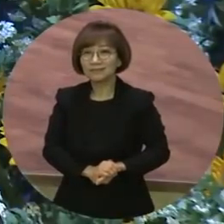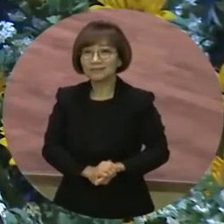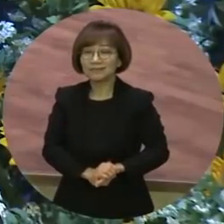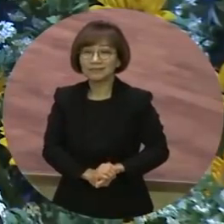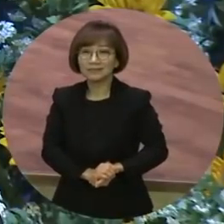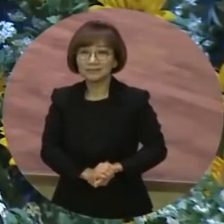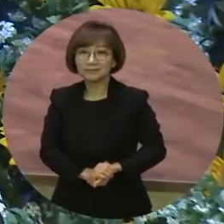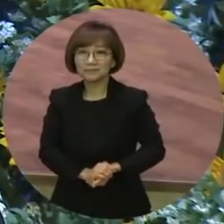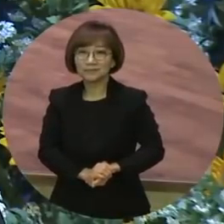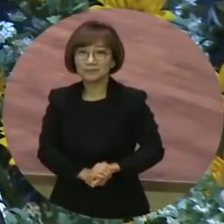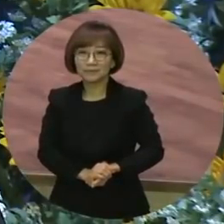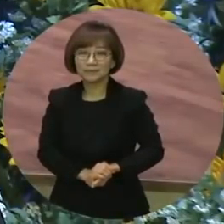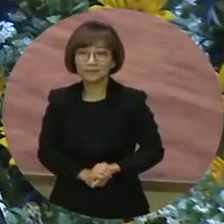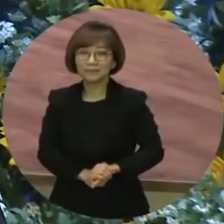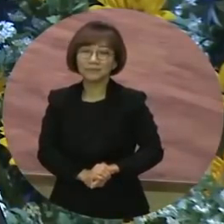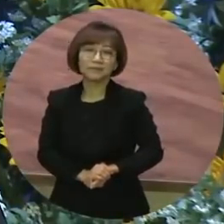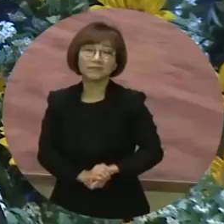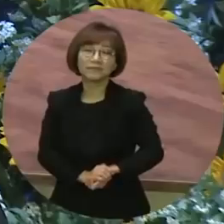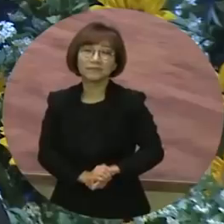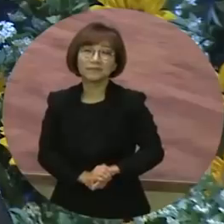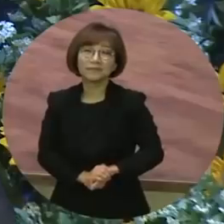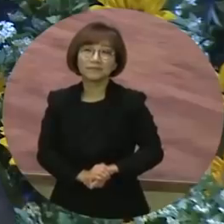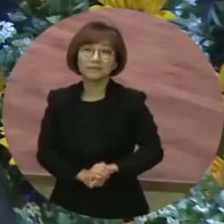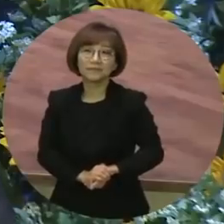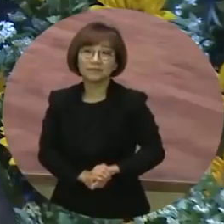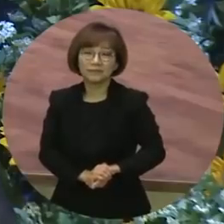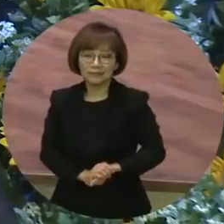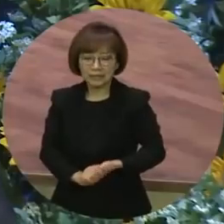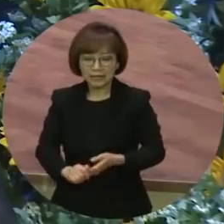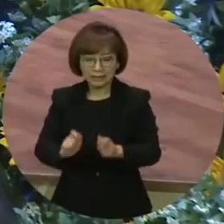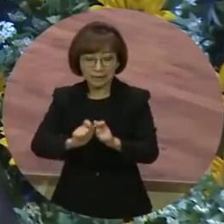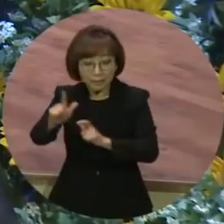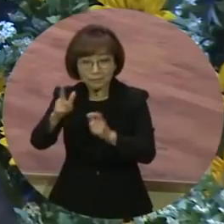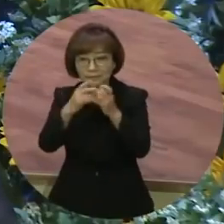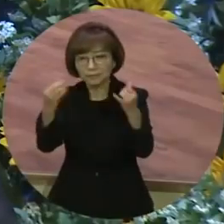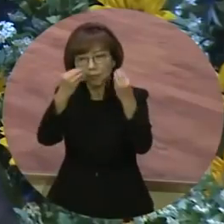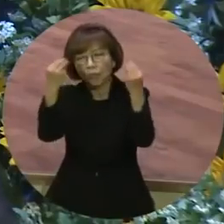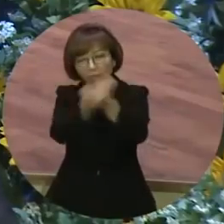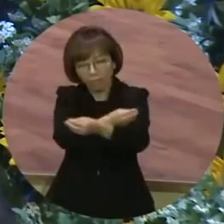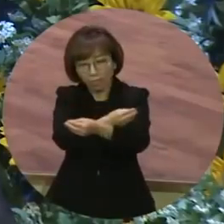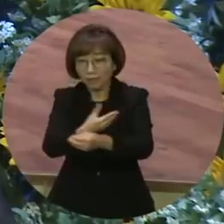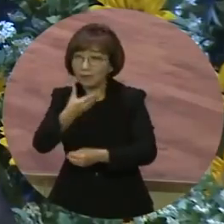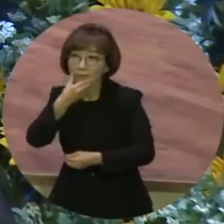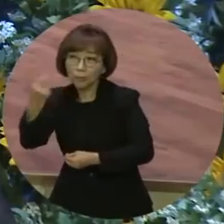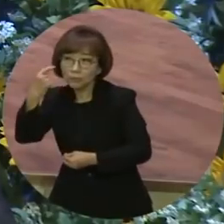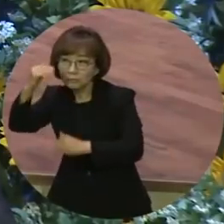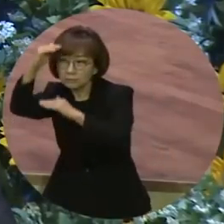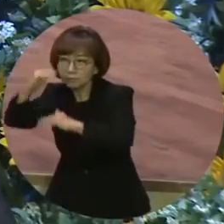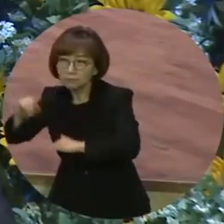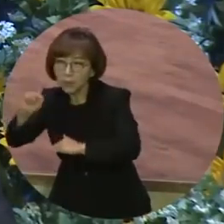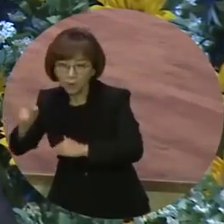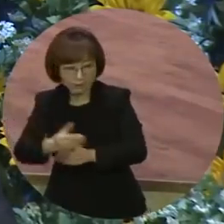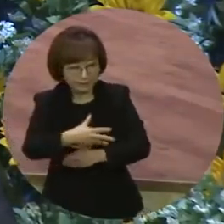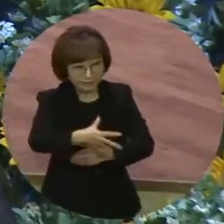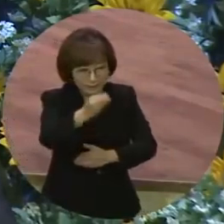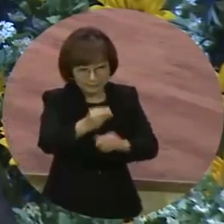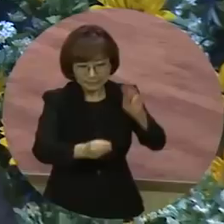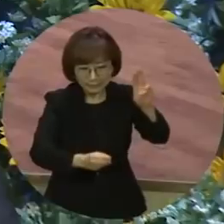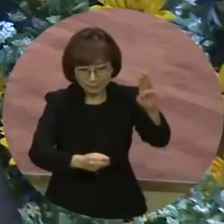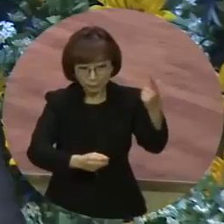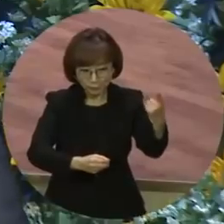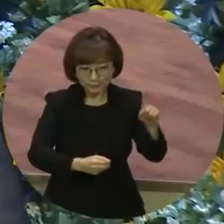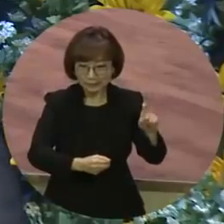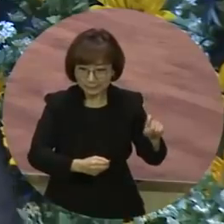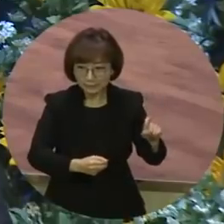거의 대부분이 그렇게 뺏기고 있습니다. 이것이 복음이라. 이것에 올인하고 있단 말이에요. 다시 말하면